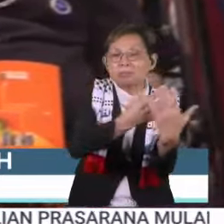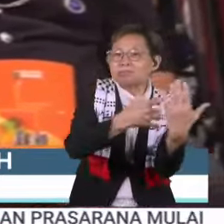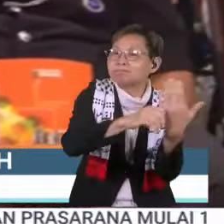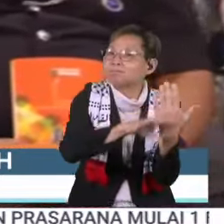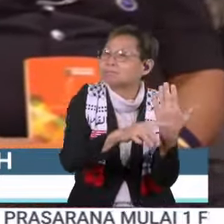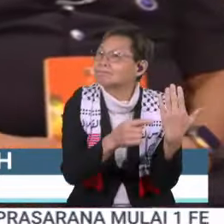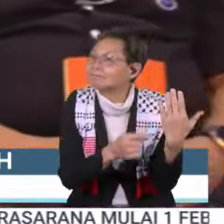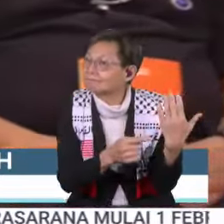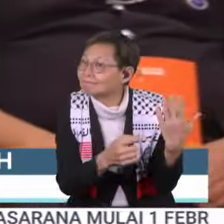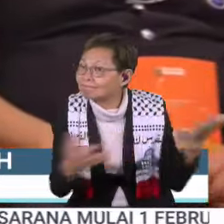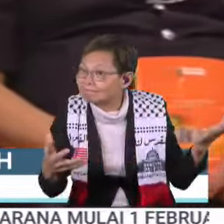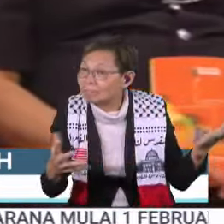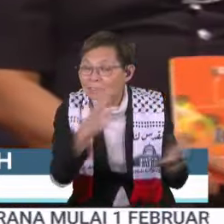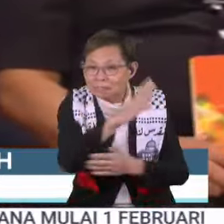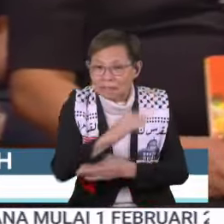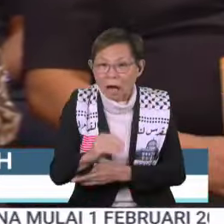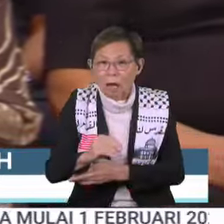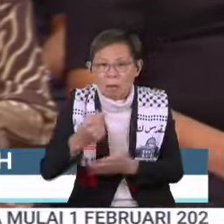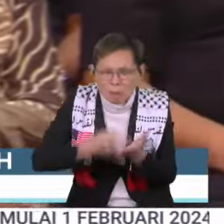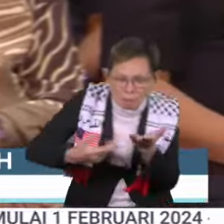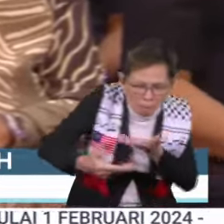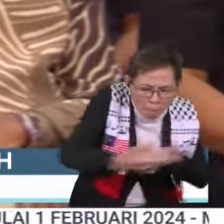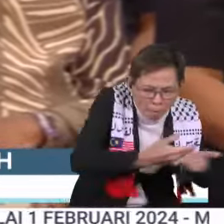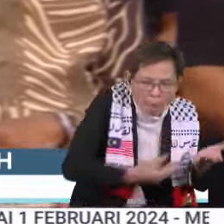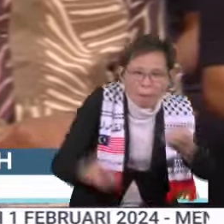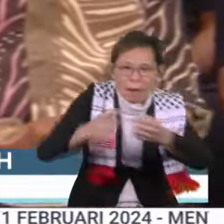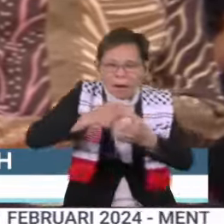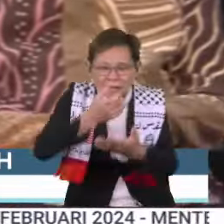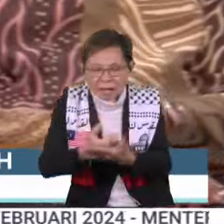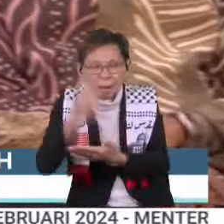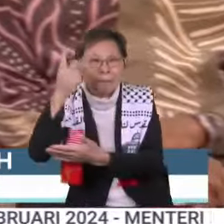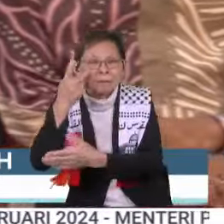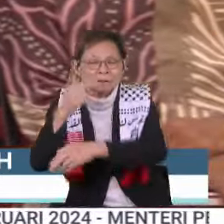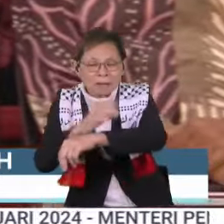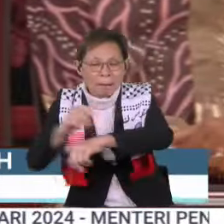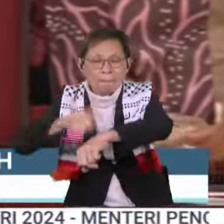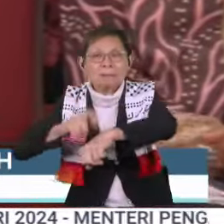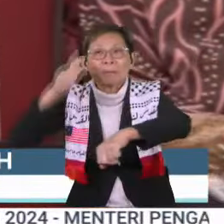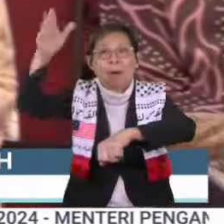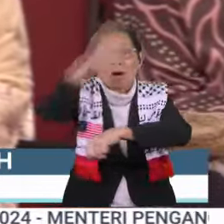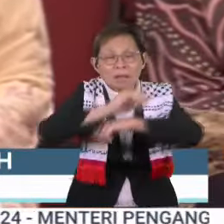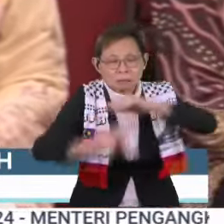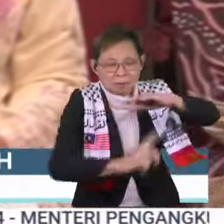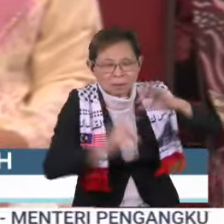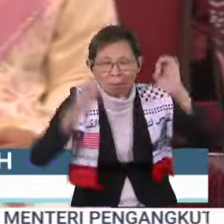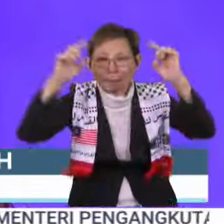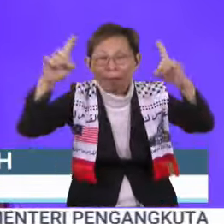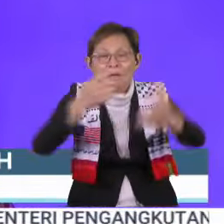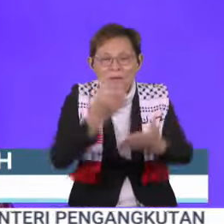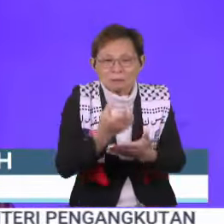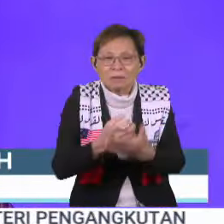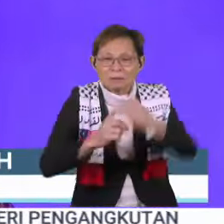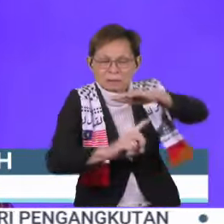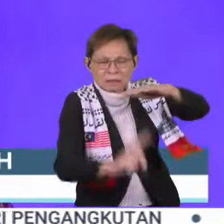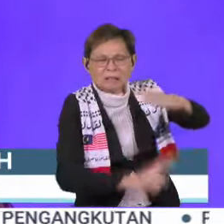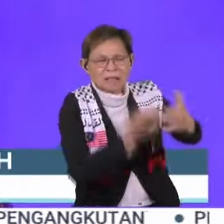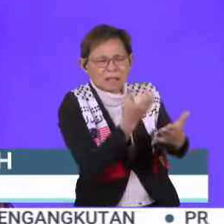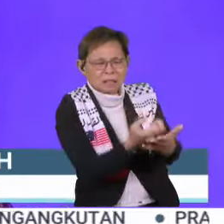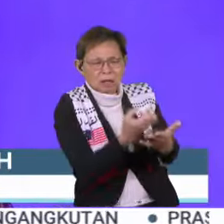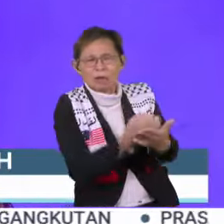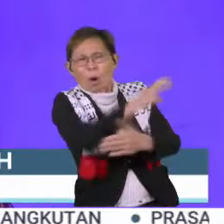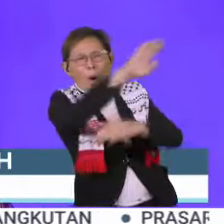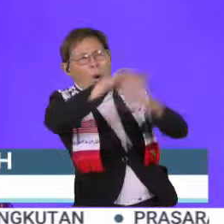sosial. Malah membicara soal ekonomi, soal politik, soal masa depan, soal dasar pendidikan, dasar ekonomi, semuanya